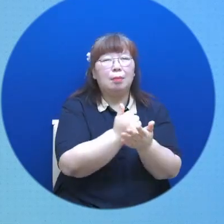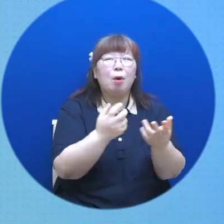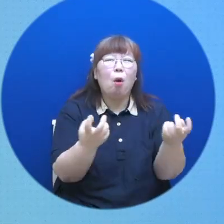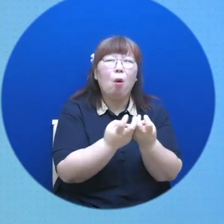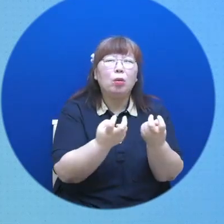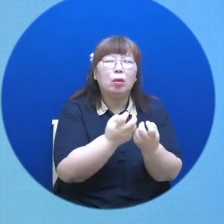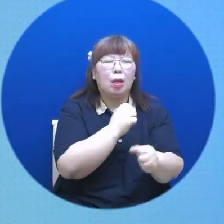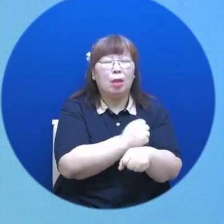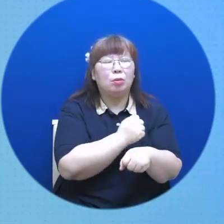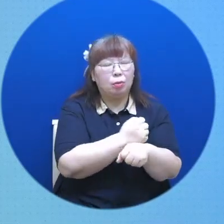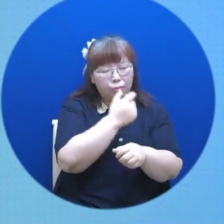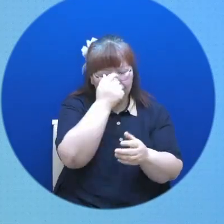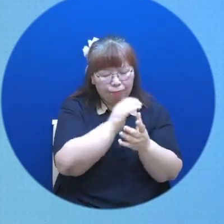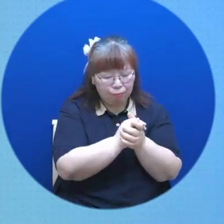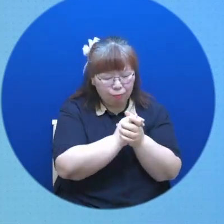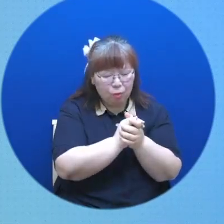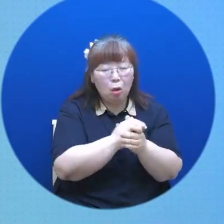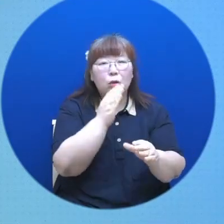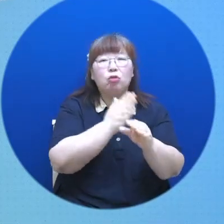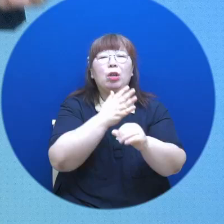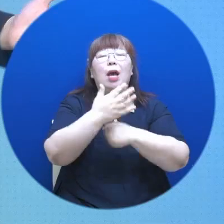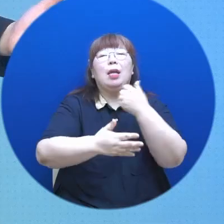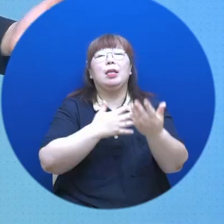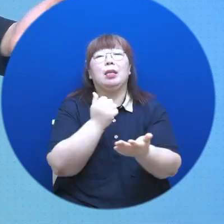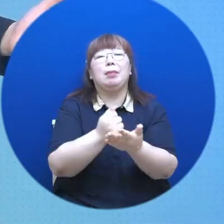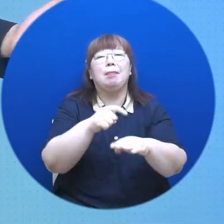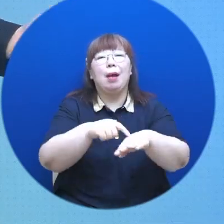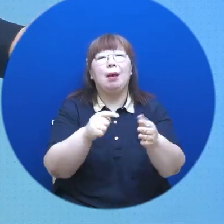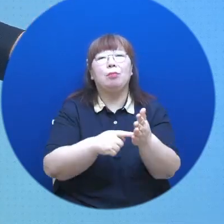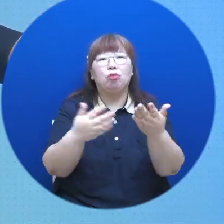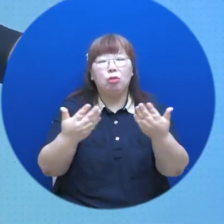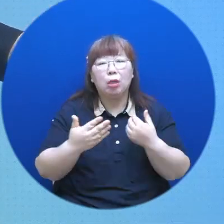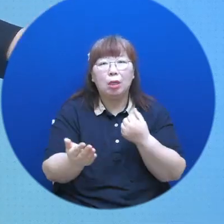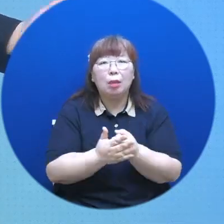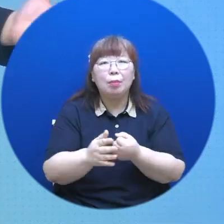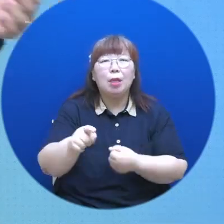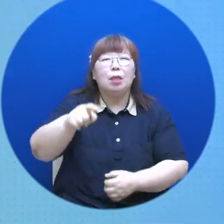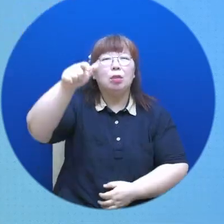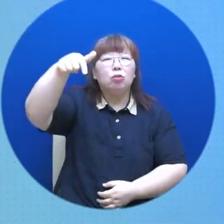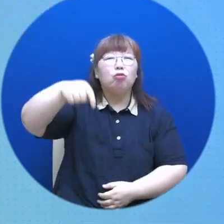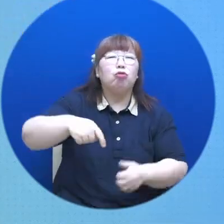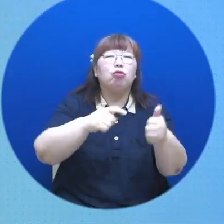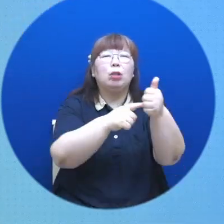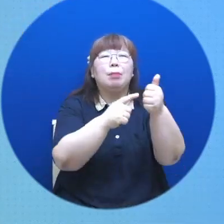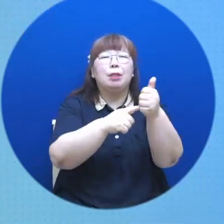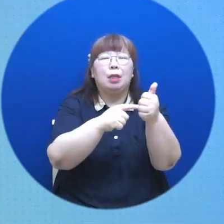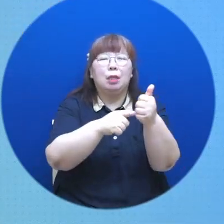그때 하나님께서 마음을 주셔서 그 구나완 형제님을 간사로